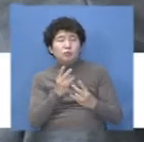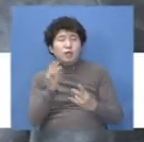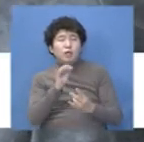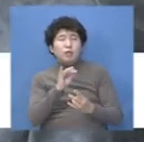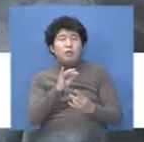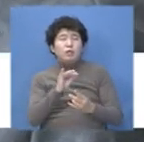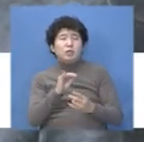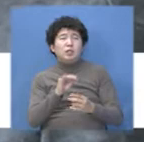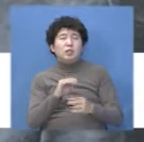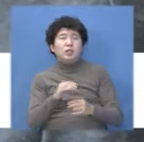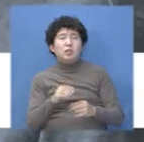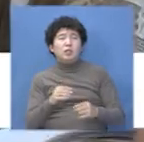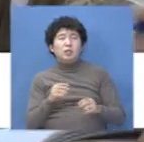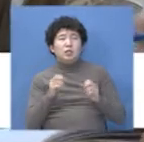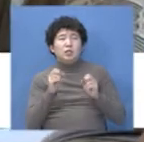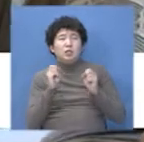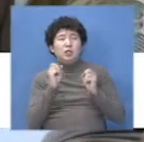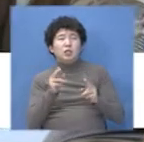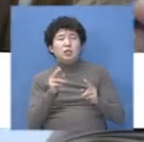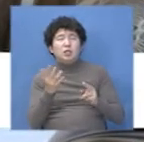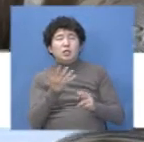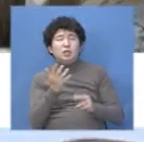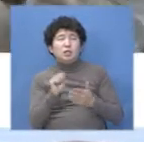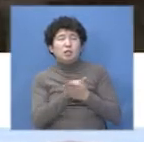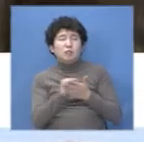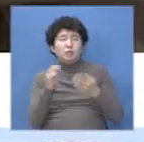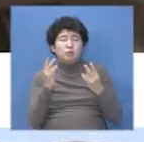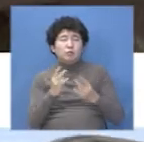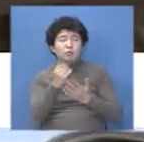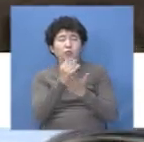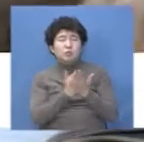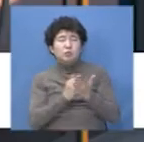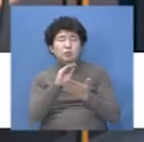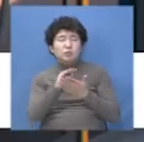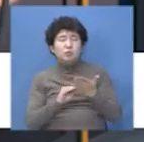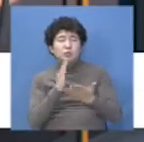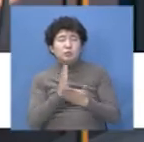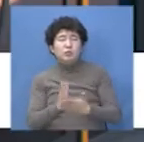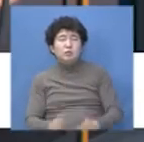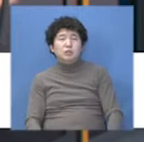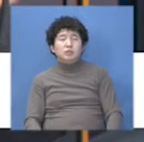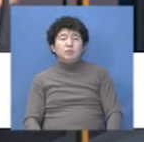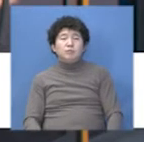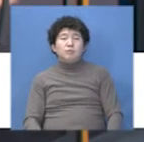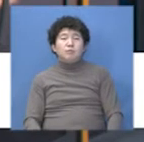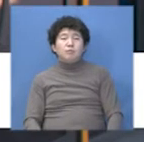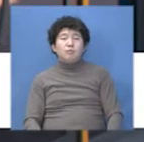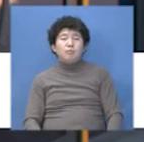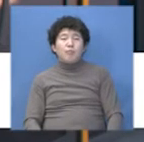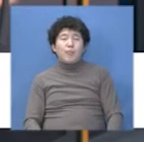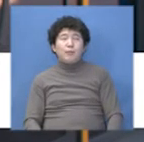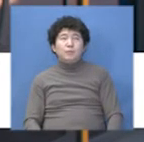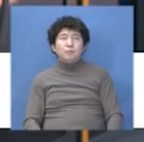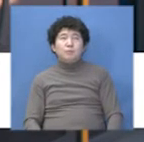Для будущих специалистов дело остается за малым – проявить искренний интерес к предложению. Закончив колледж, мне было очень трудно найти